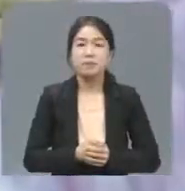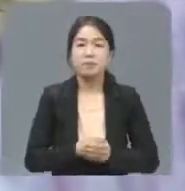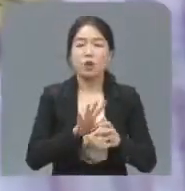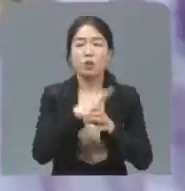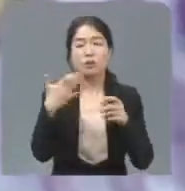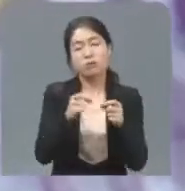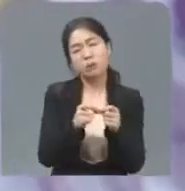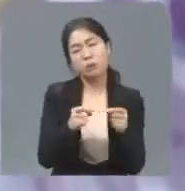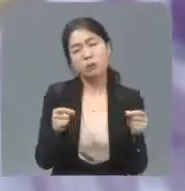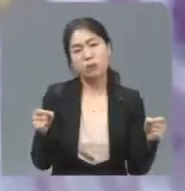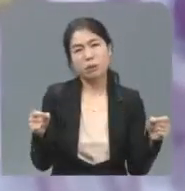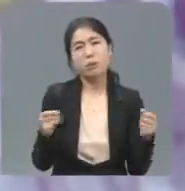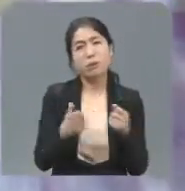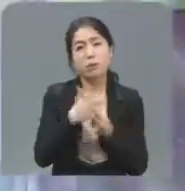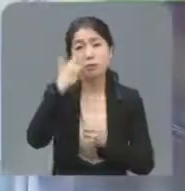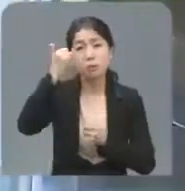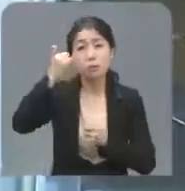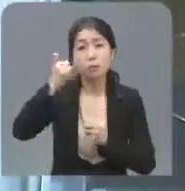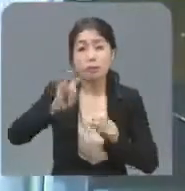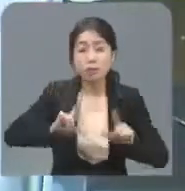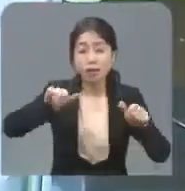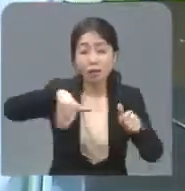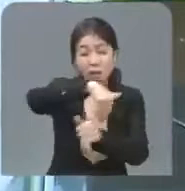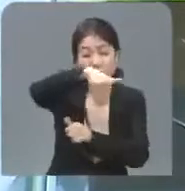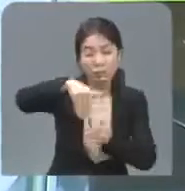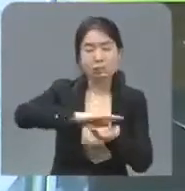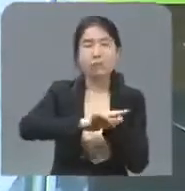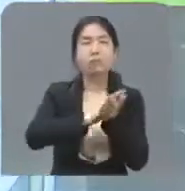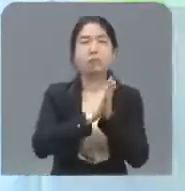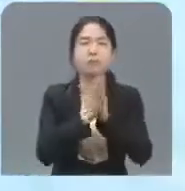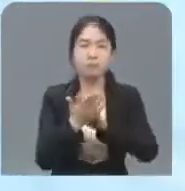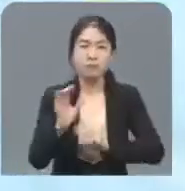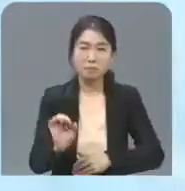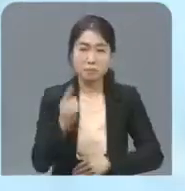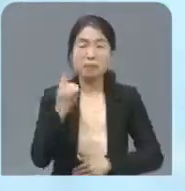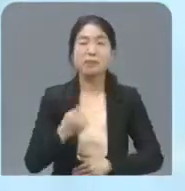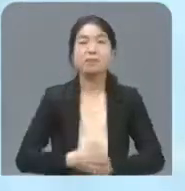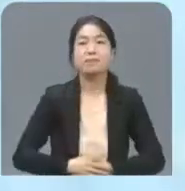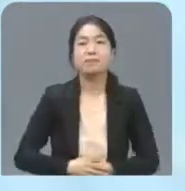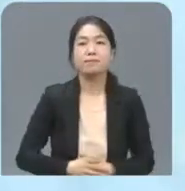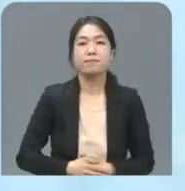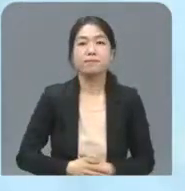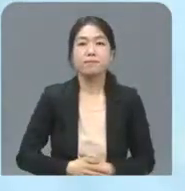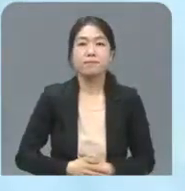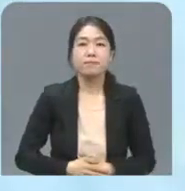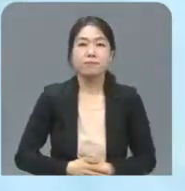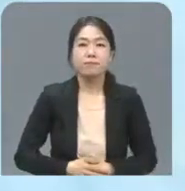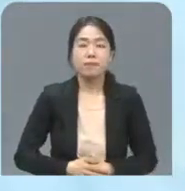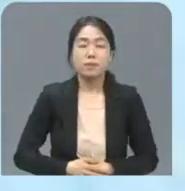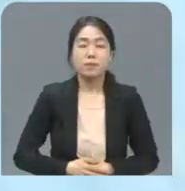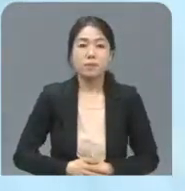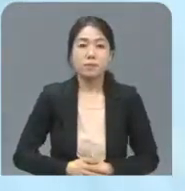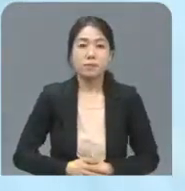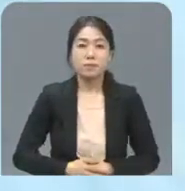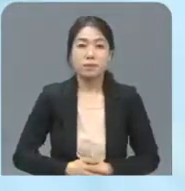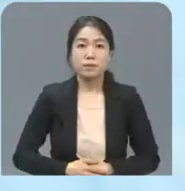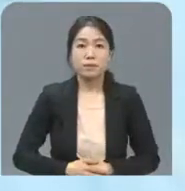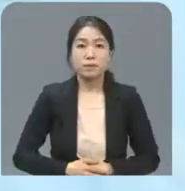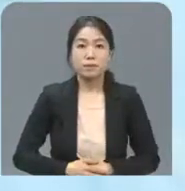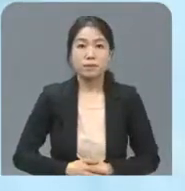장기화한 코로나19가 어버이날 풍경을 바꿔놓고 있습니다. KBS 뉴스 김혜린입니다.